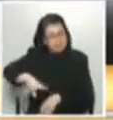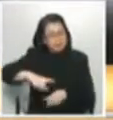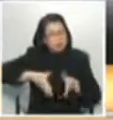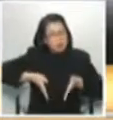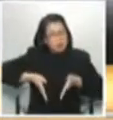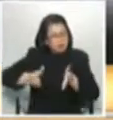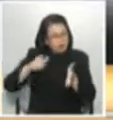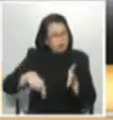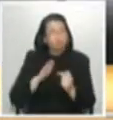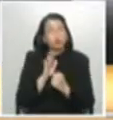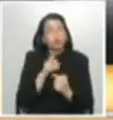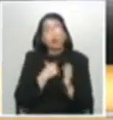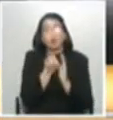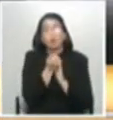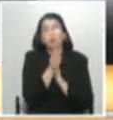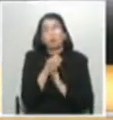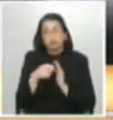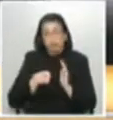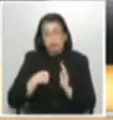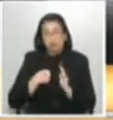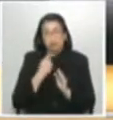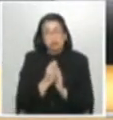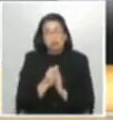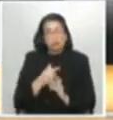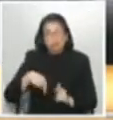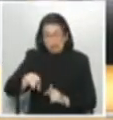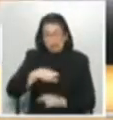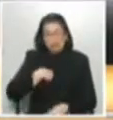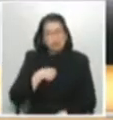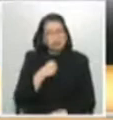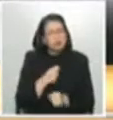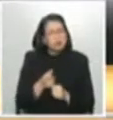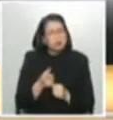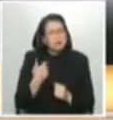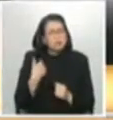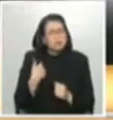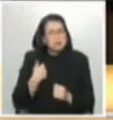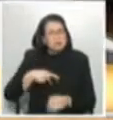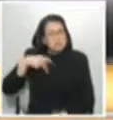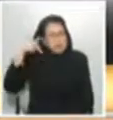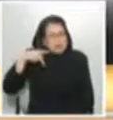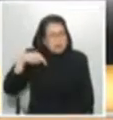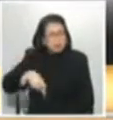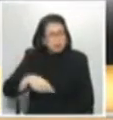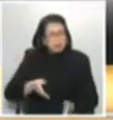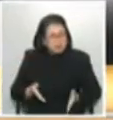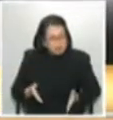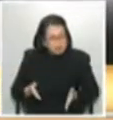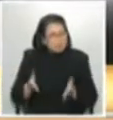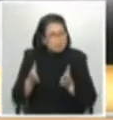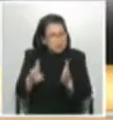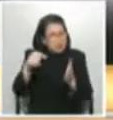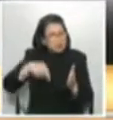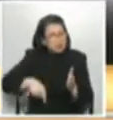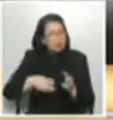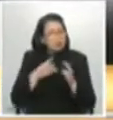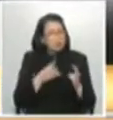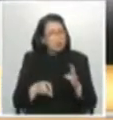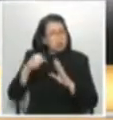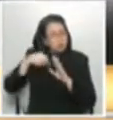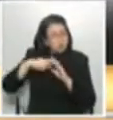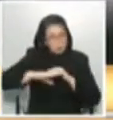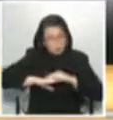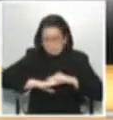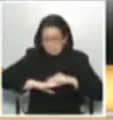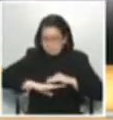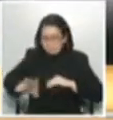ย่างจังหวัดอุบลพื้นที่เขาอยู่ในจังหวัดเลยมันไม่มีหมวดการทางแบบกรมทางหลวงท่านต้องไปปรับวิธีการซ่อม